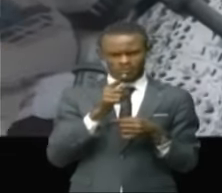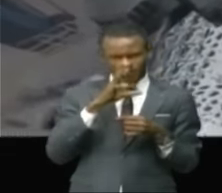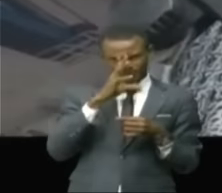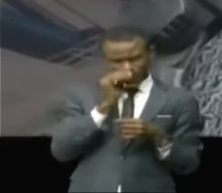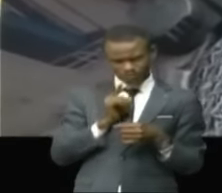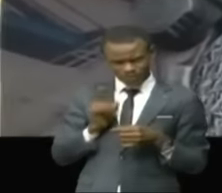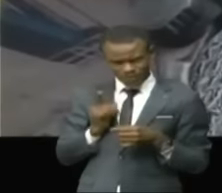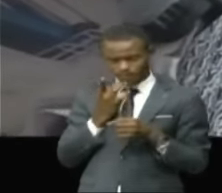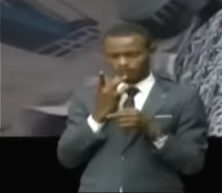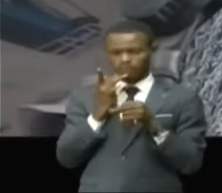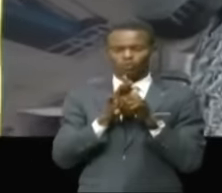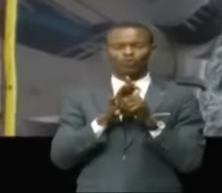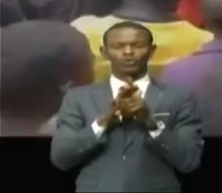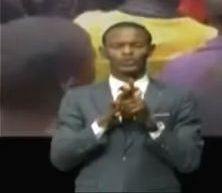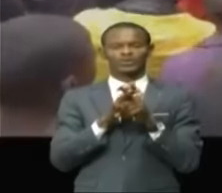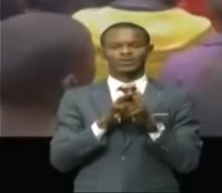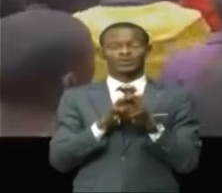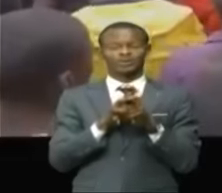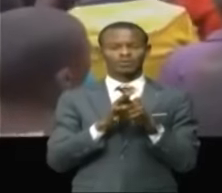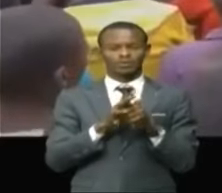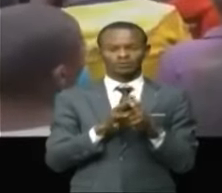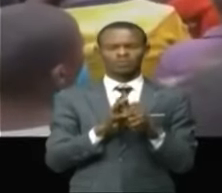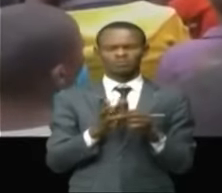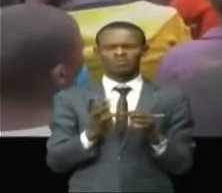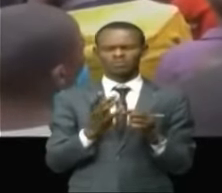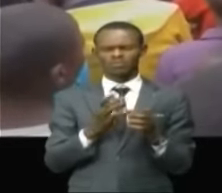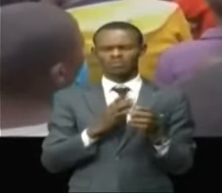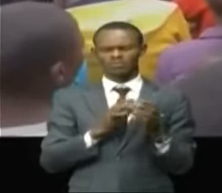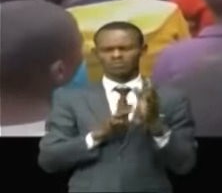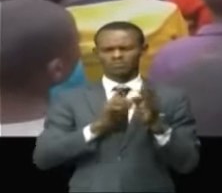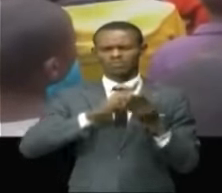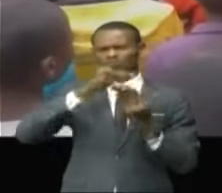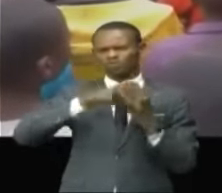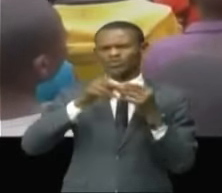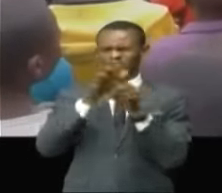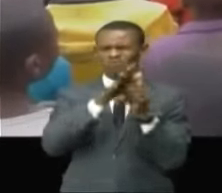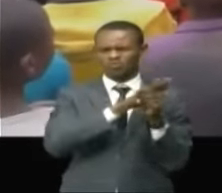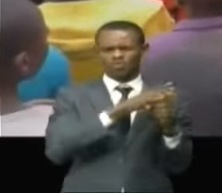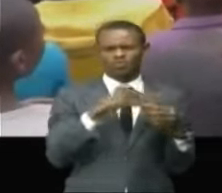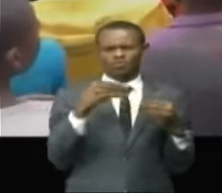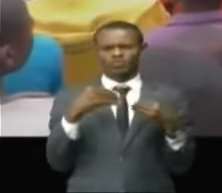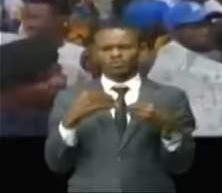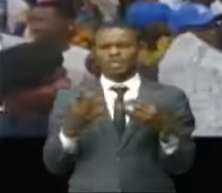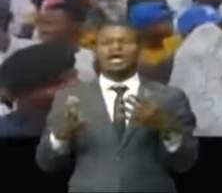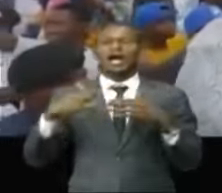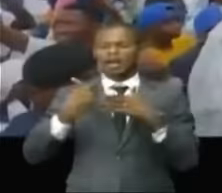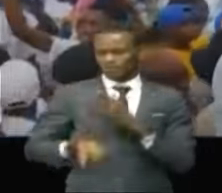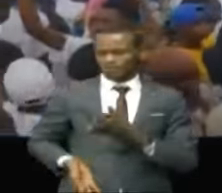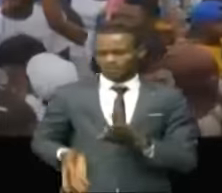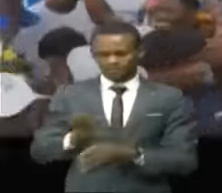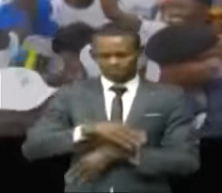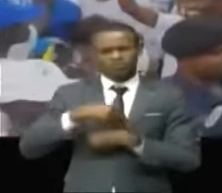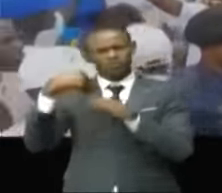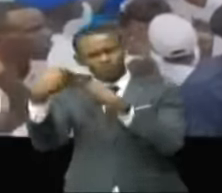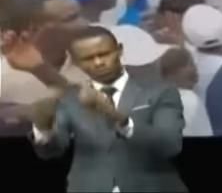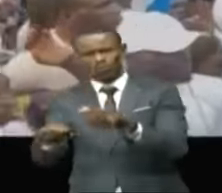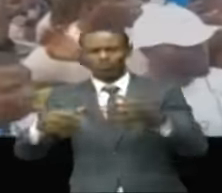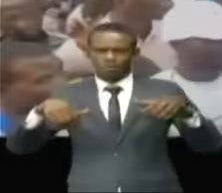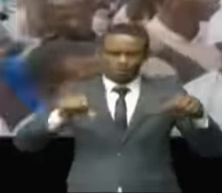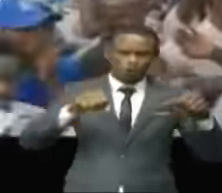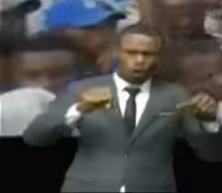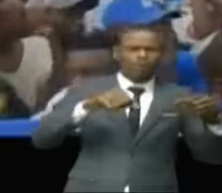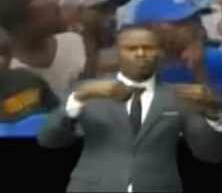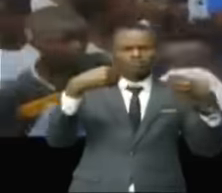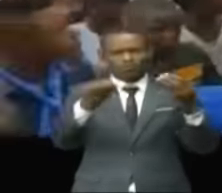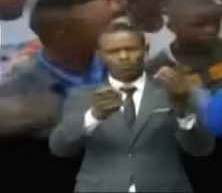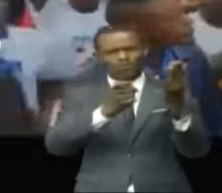de développement et remet de pagne, casque aux motocyclistes, de boîtes d'écrits, ainsi que l'inauguration de l'usine de fabrication d'écrits